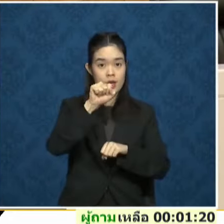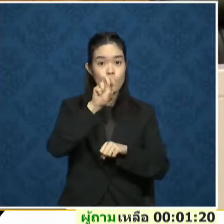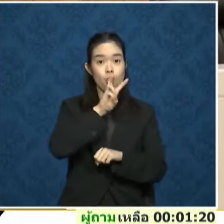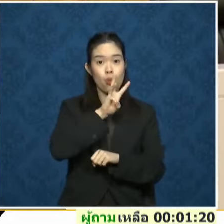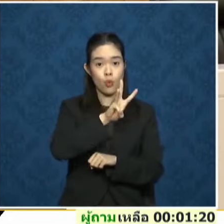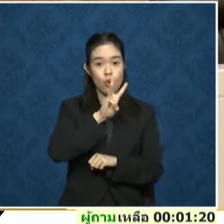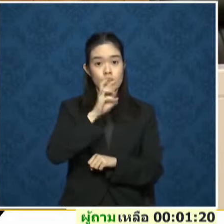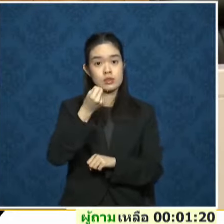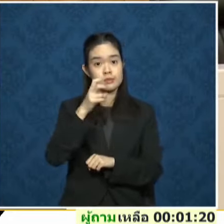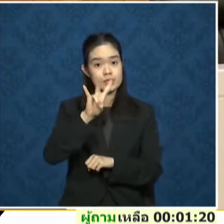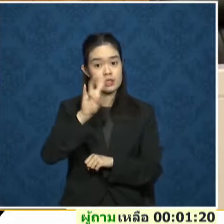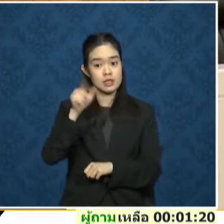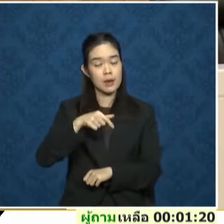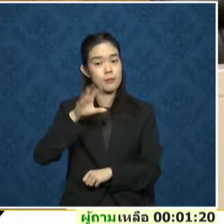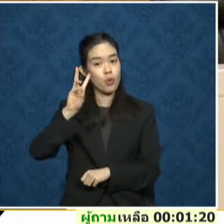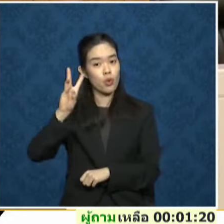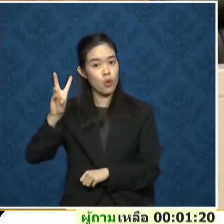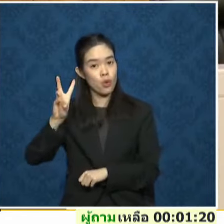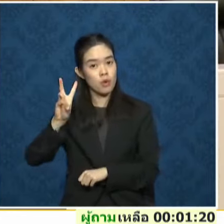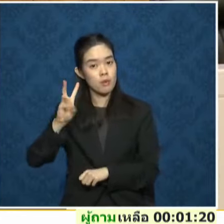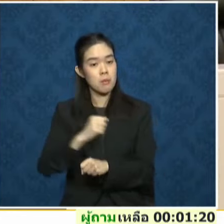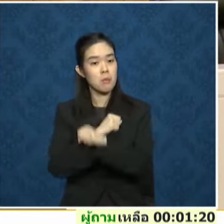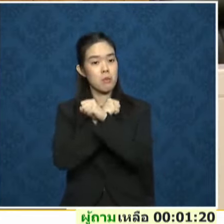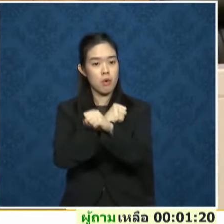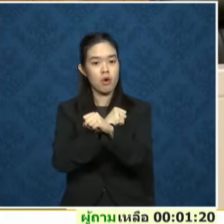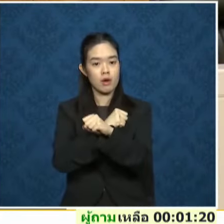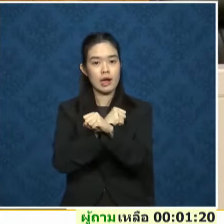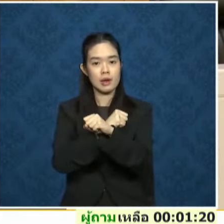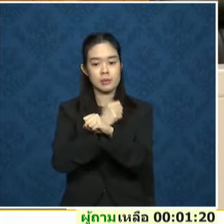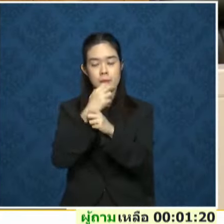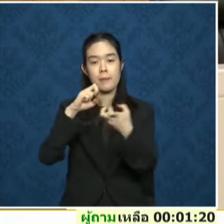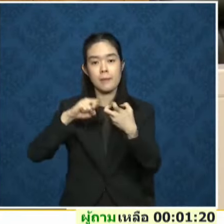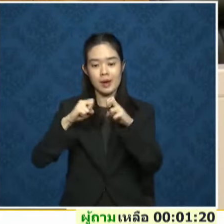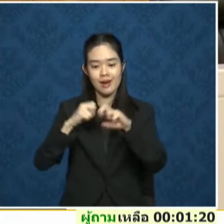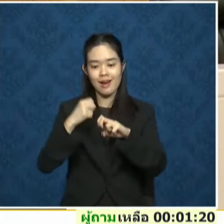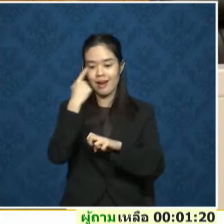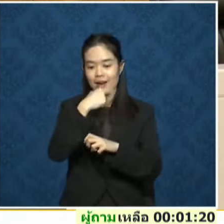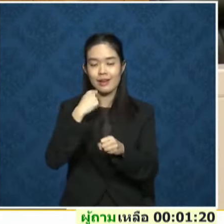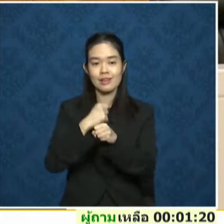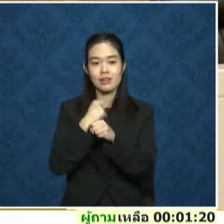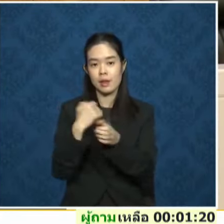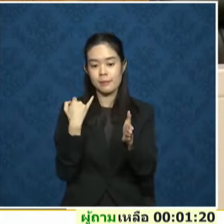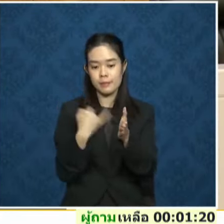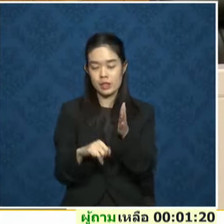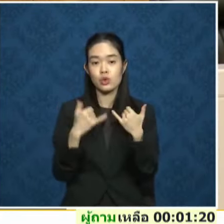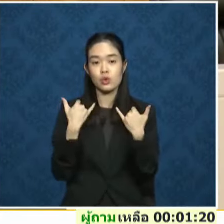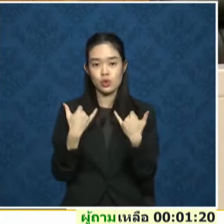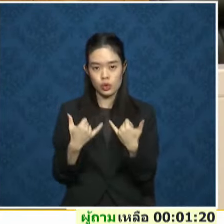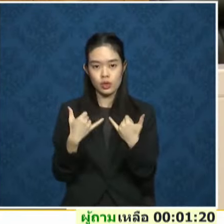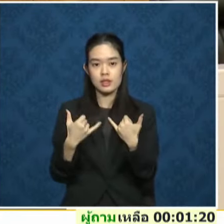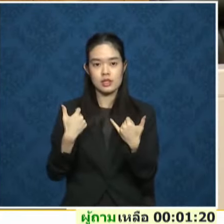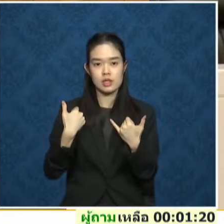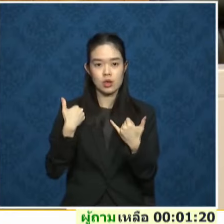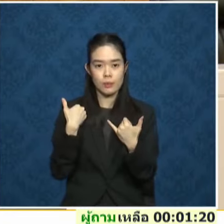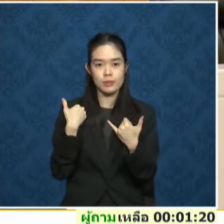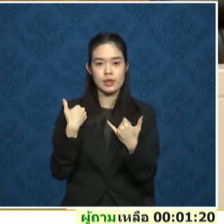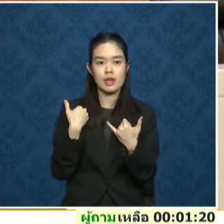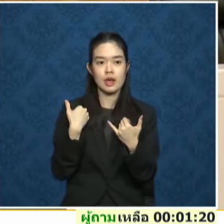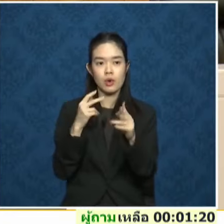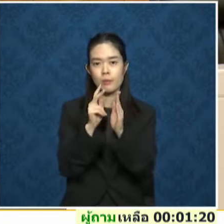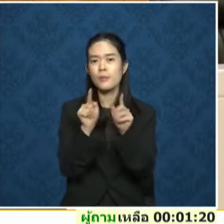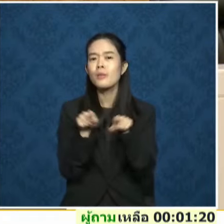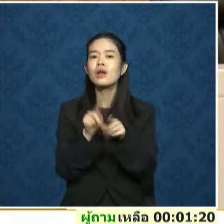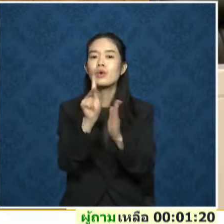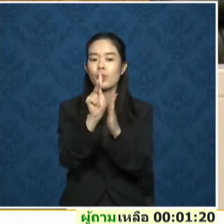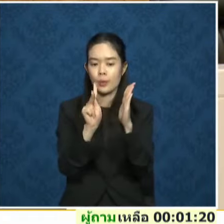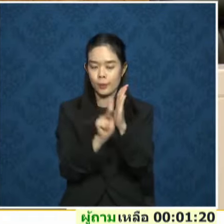การปรามผู้กระทำความผิดเหล่านั้นนะครับแล้วก็แน่นอนครับตอนนี้มีทั้งนักจิตวิทยาประจำพื้นที่เข้าไปดู